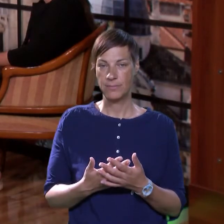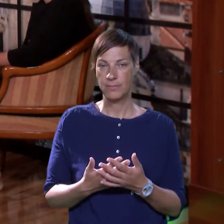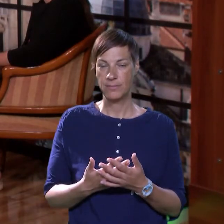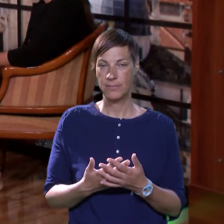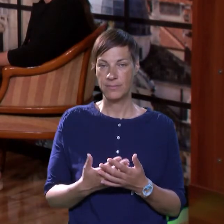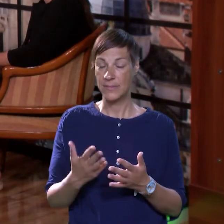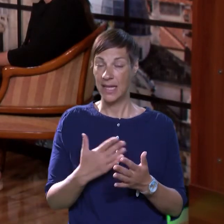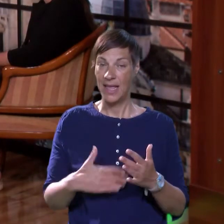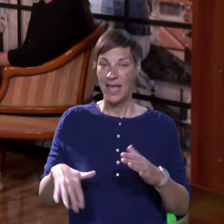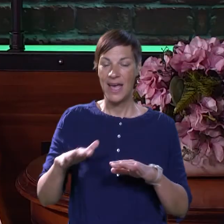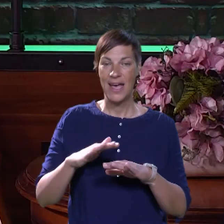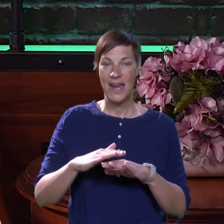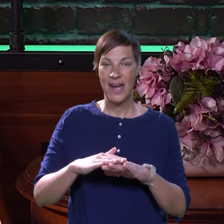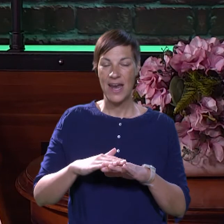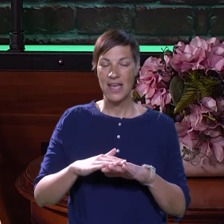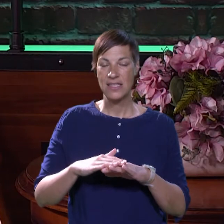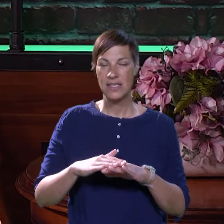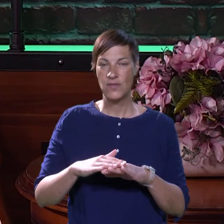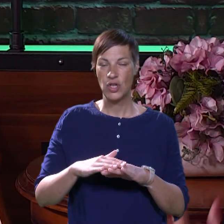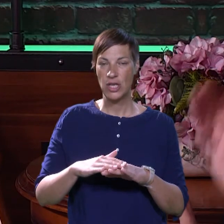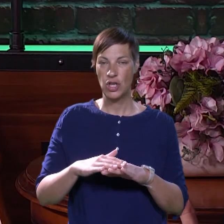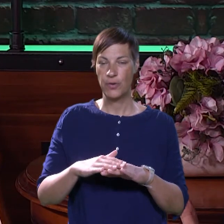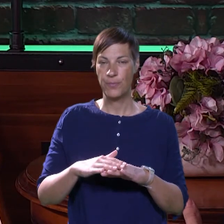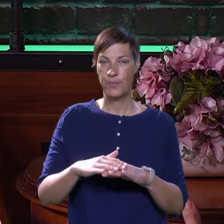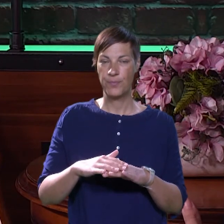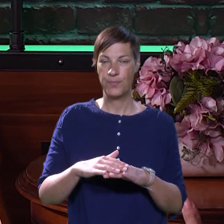evo ovako, razvojno, da tako kažemo.